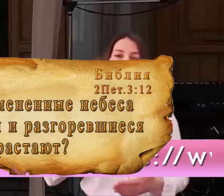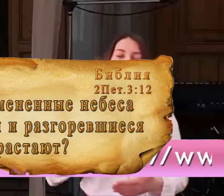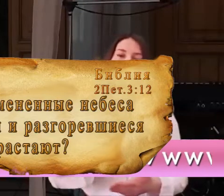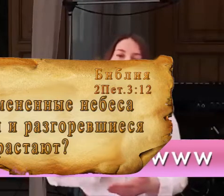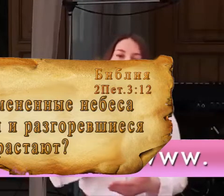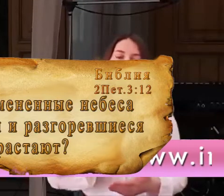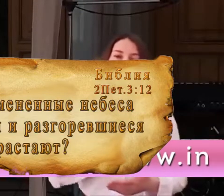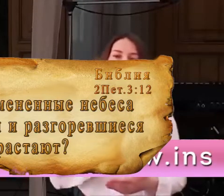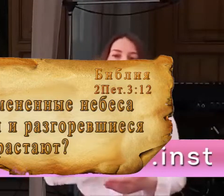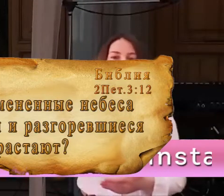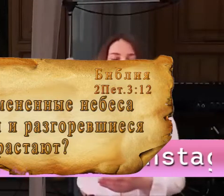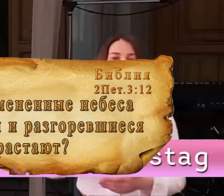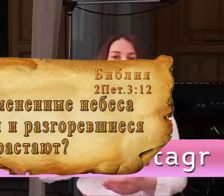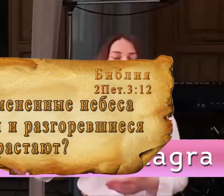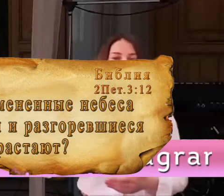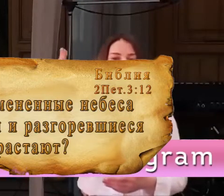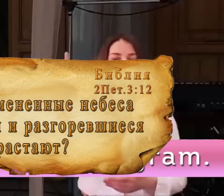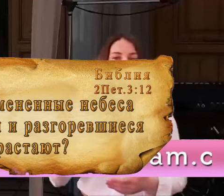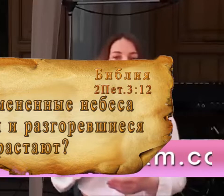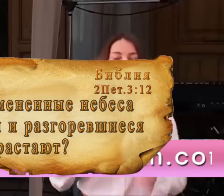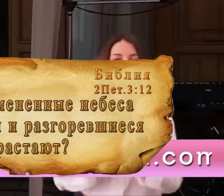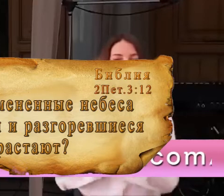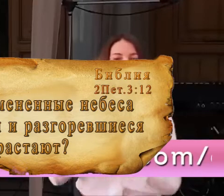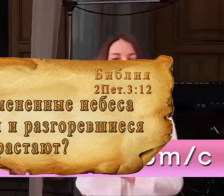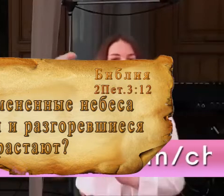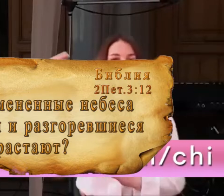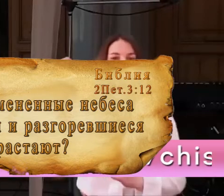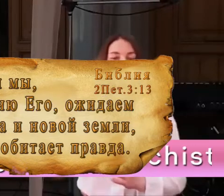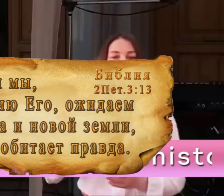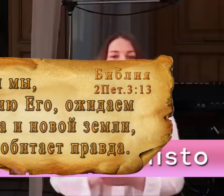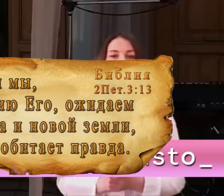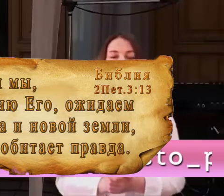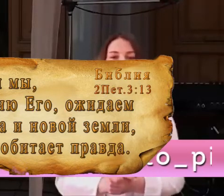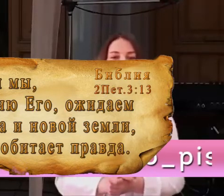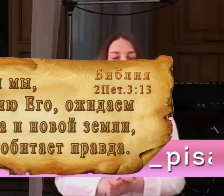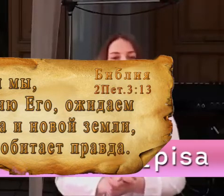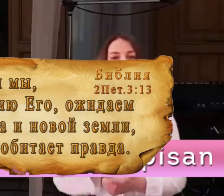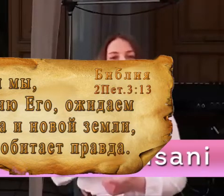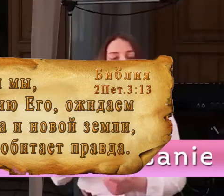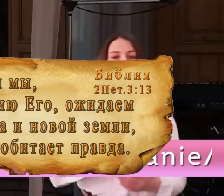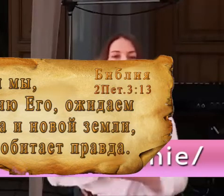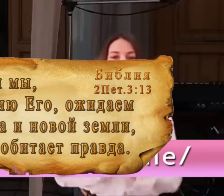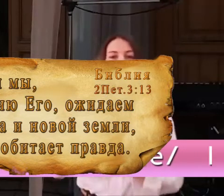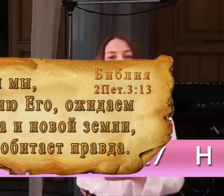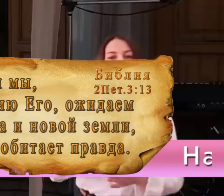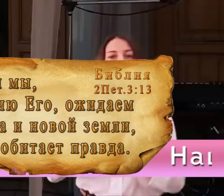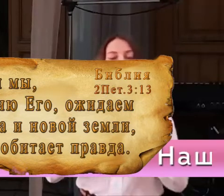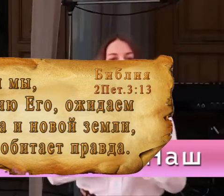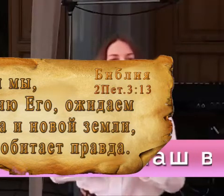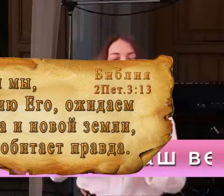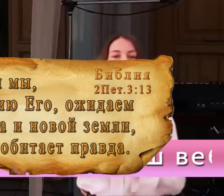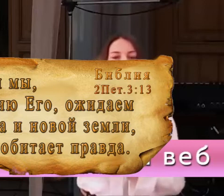который воспламененные небеса разрушатся, разгоревшие стихии растают. Впрочем, мы по обетованию Его